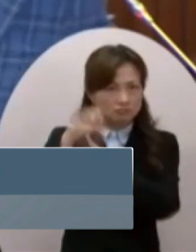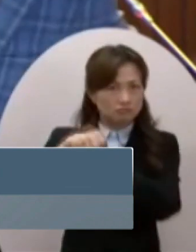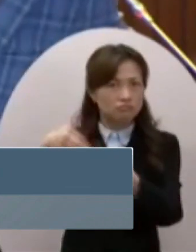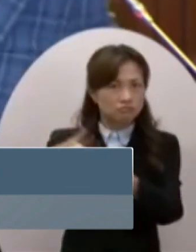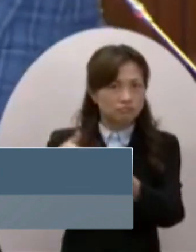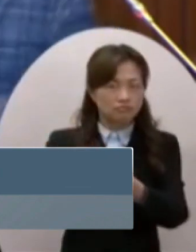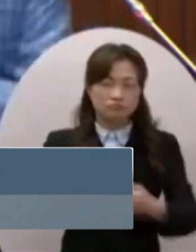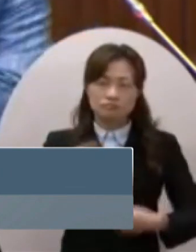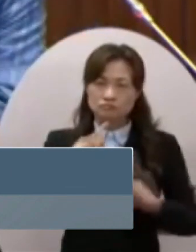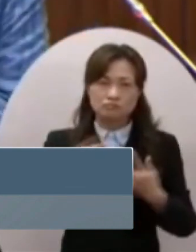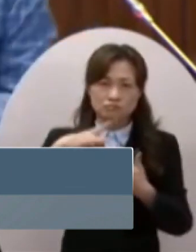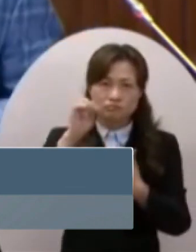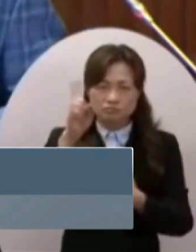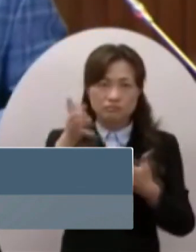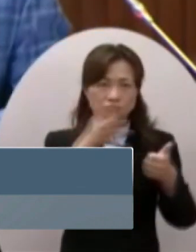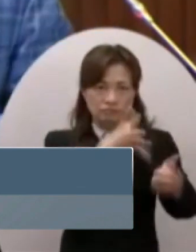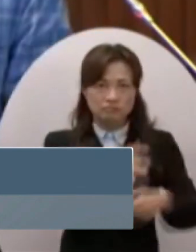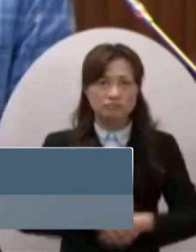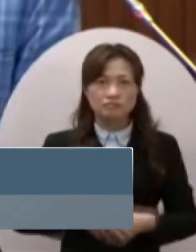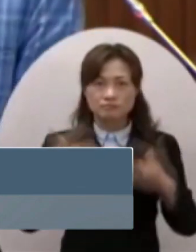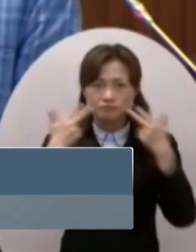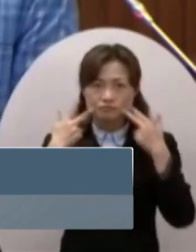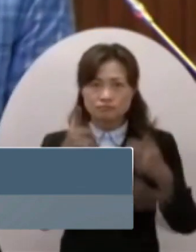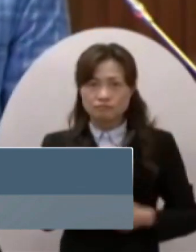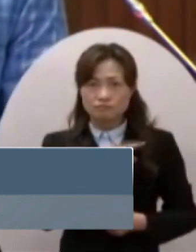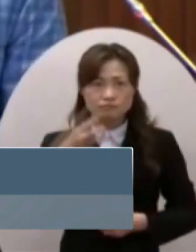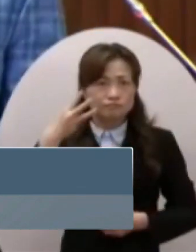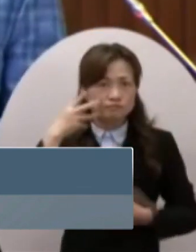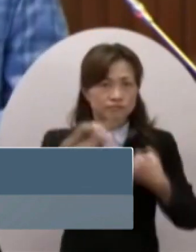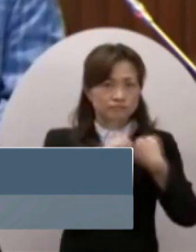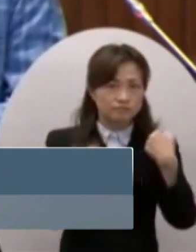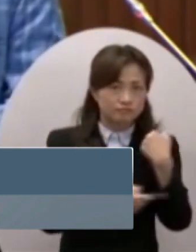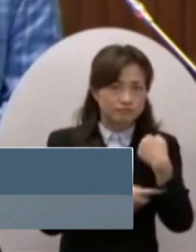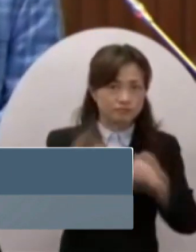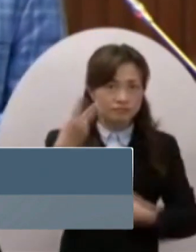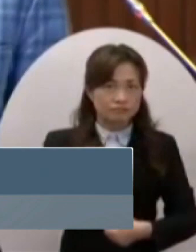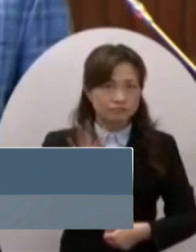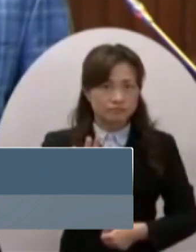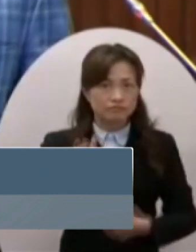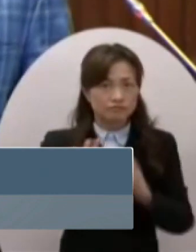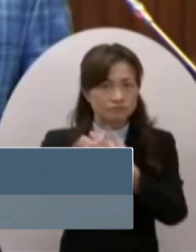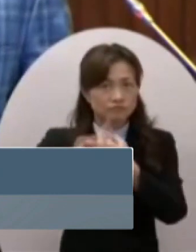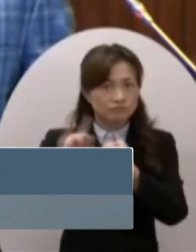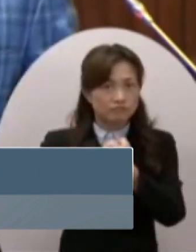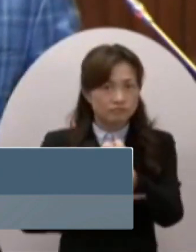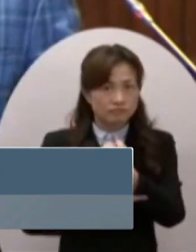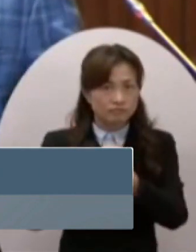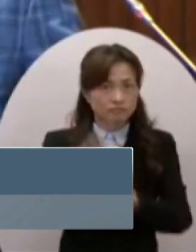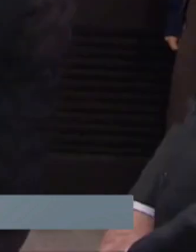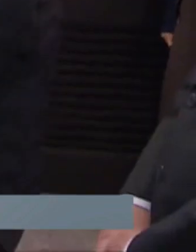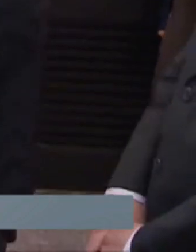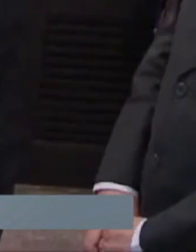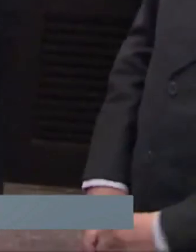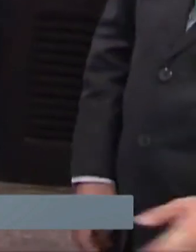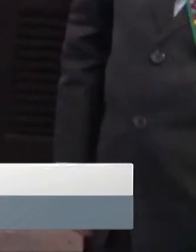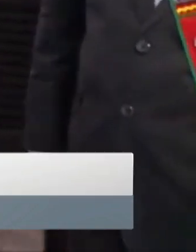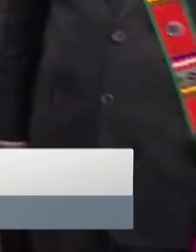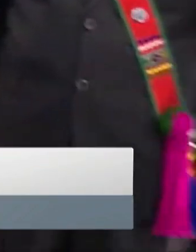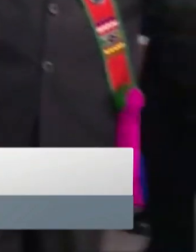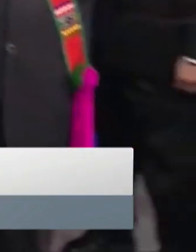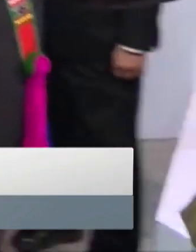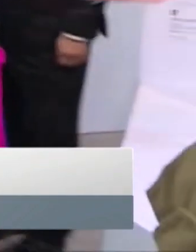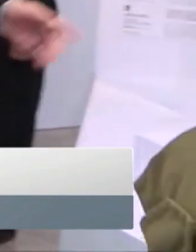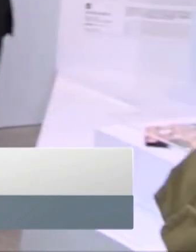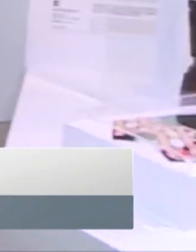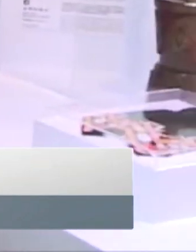我就随便问一个哈，原住民族自治法跟土海法啊，院长你的看法是怎么样？ 任期不到一